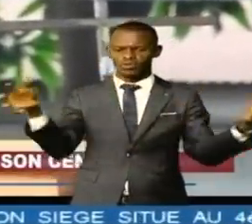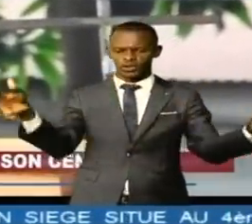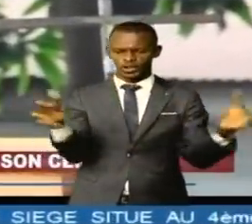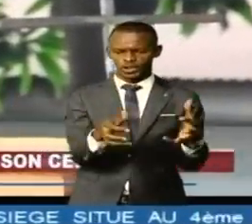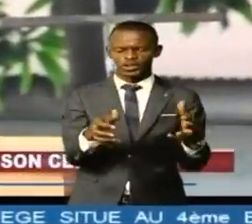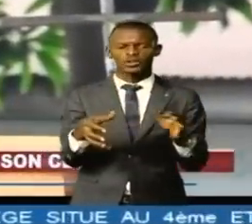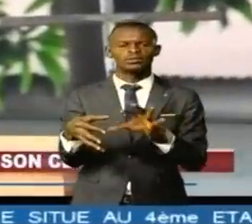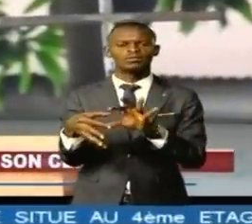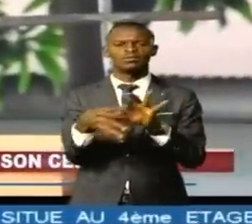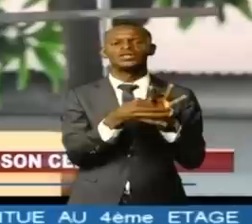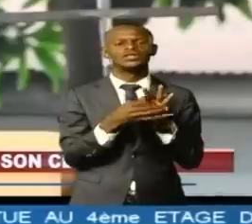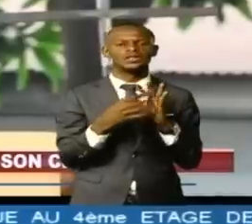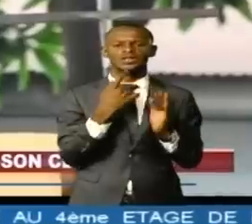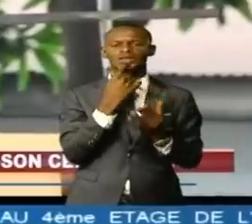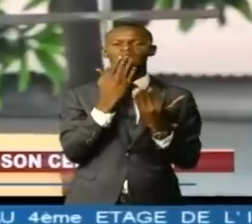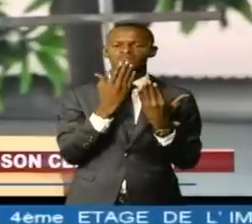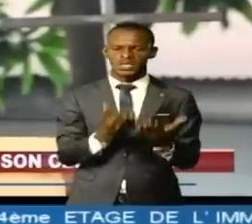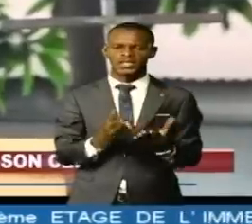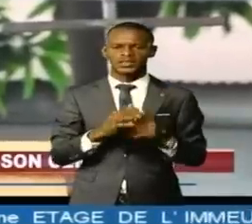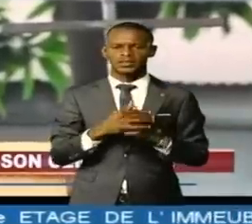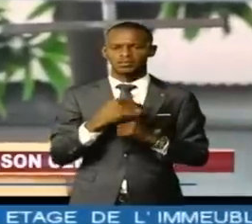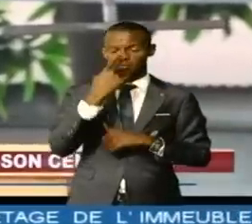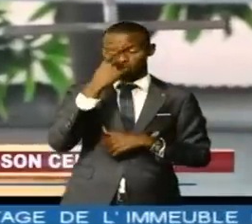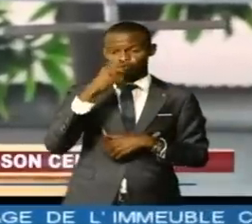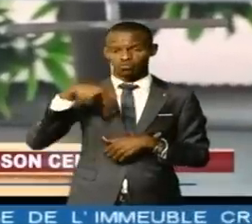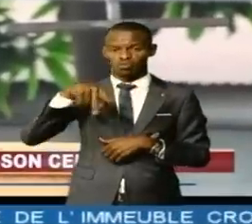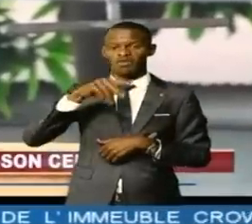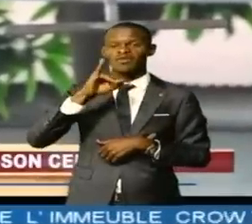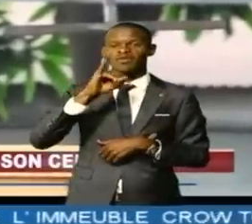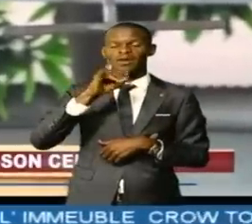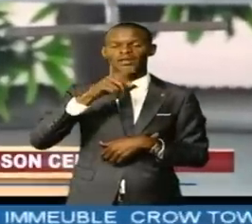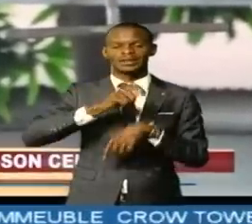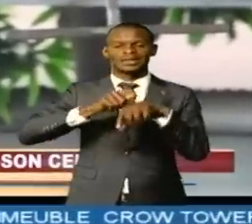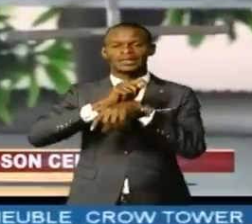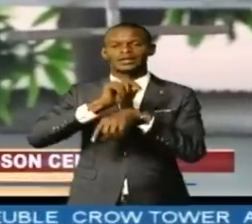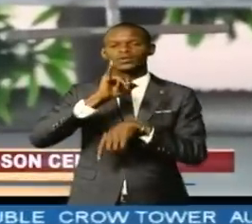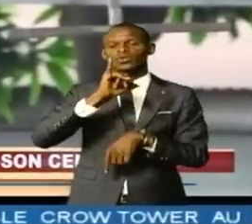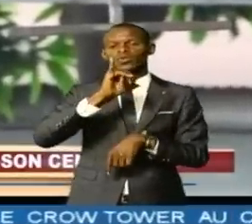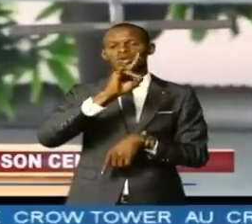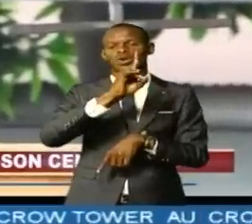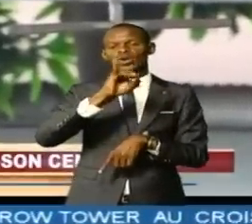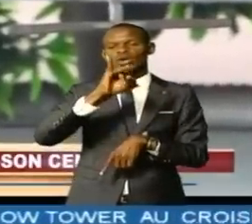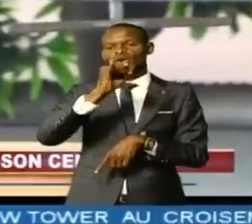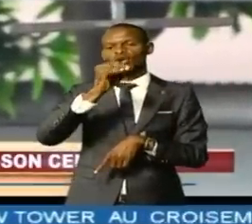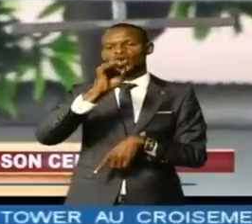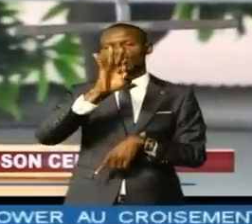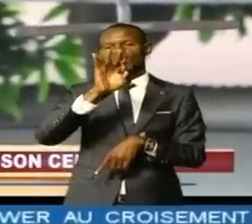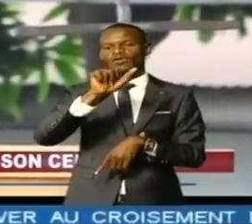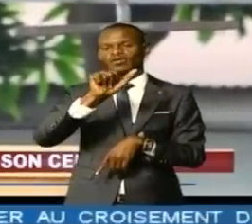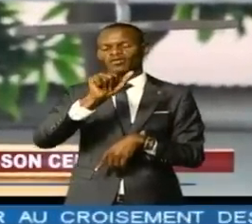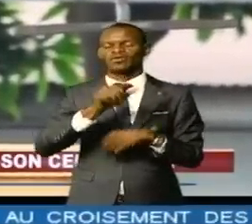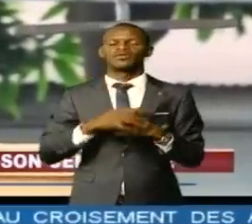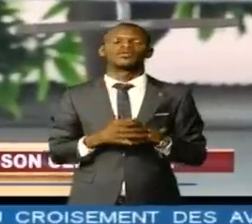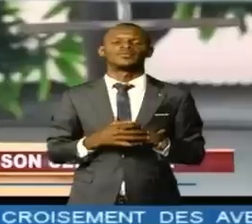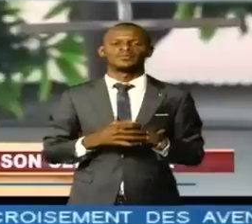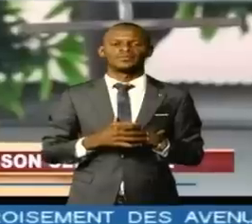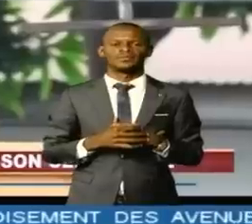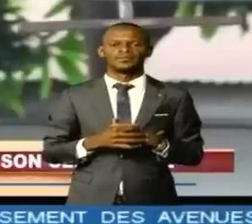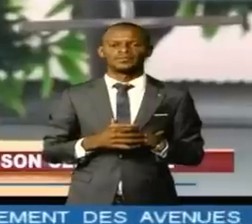à Maman Idiofa, à Maman Ipamu, Yakubuta Beto, hein?